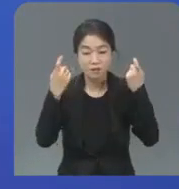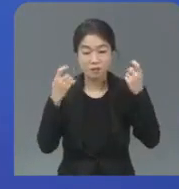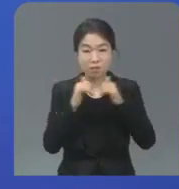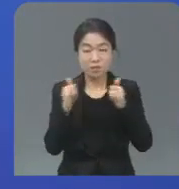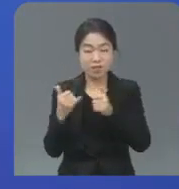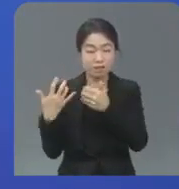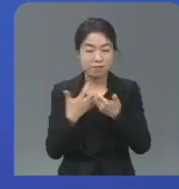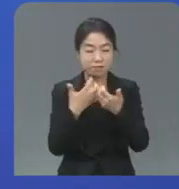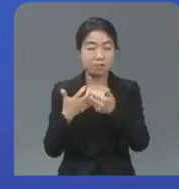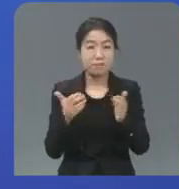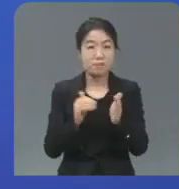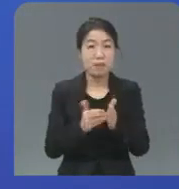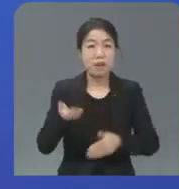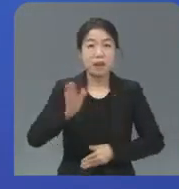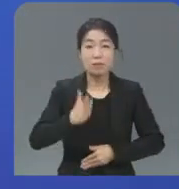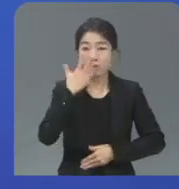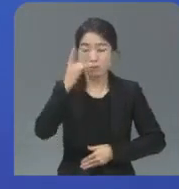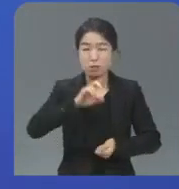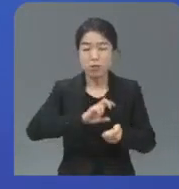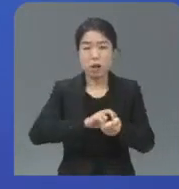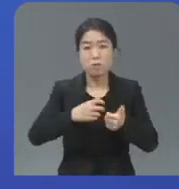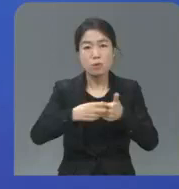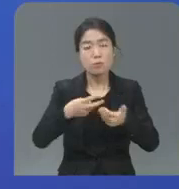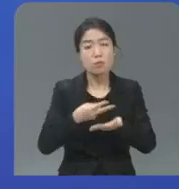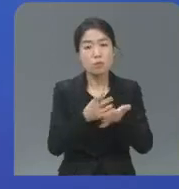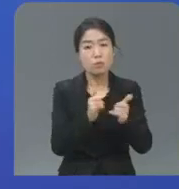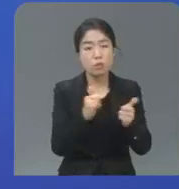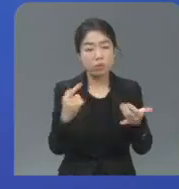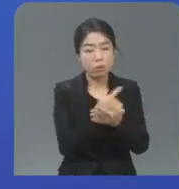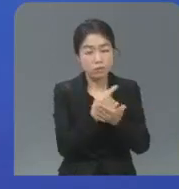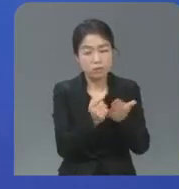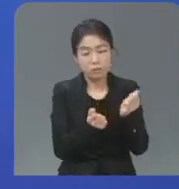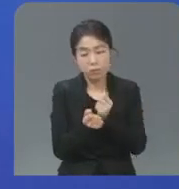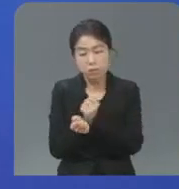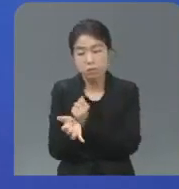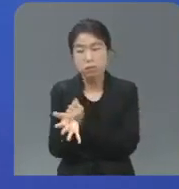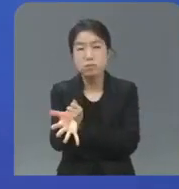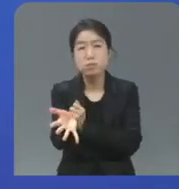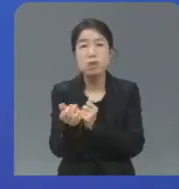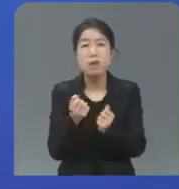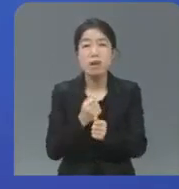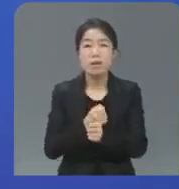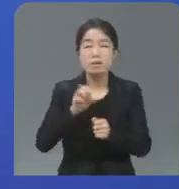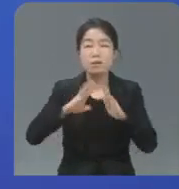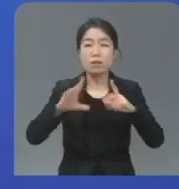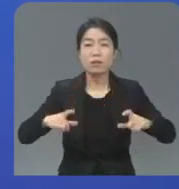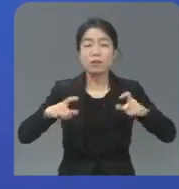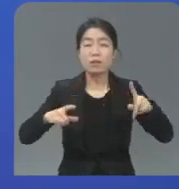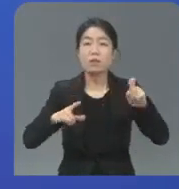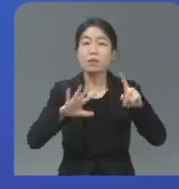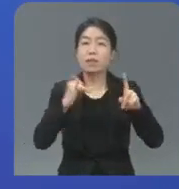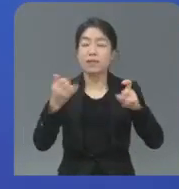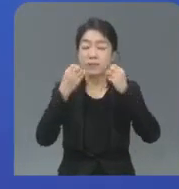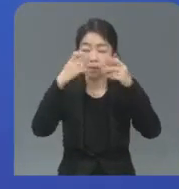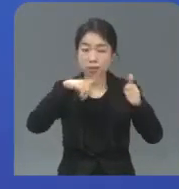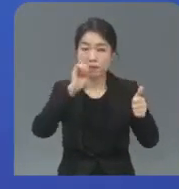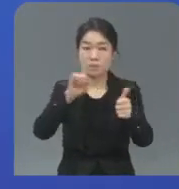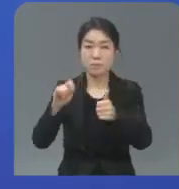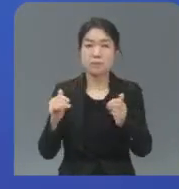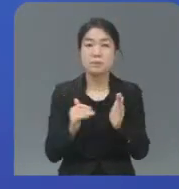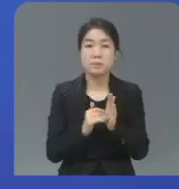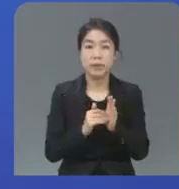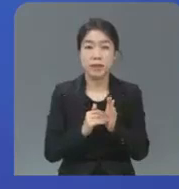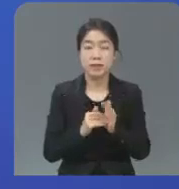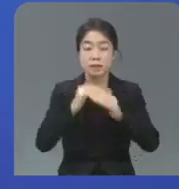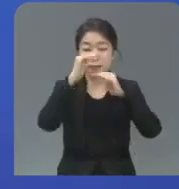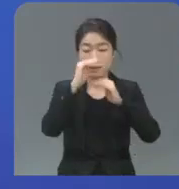하지만 순천에서 한방병원 입원 환자와 접촉해 연쇄 감염이 발생하는 등 광주와 전남 지역에서만 11명의 신규 확진자가